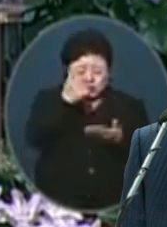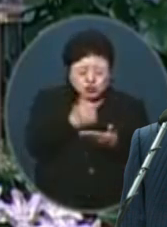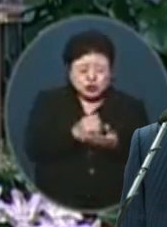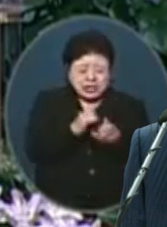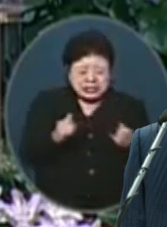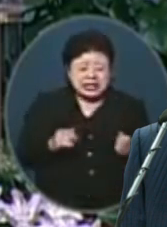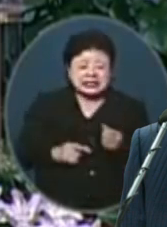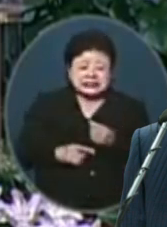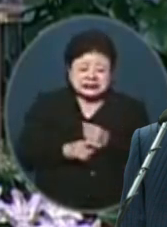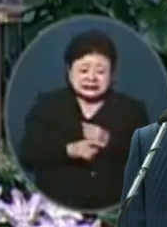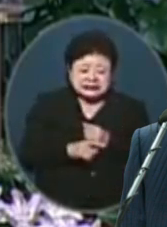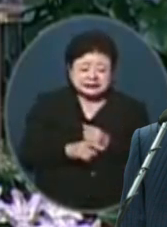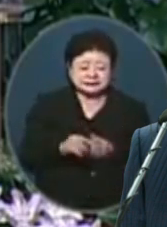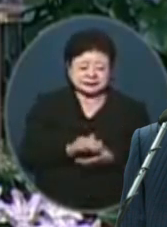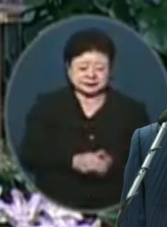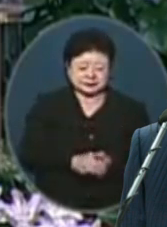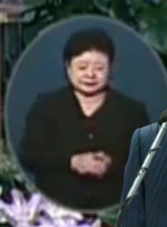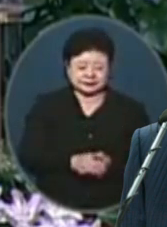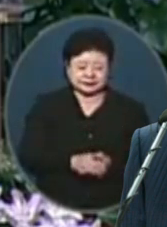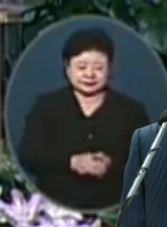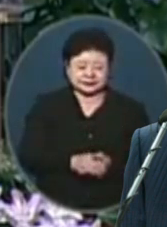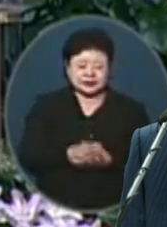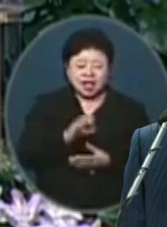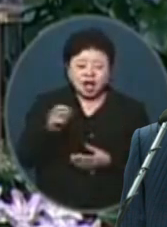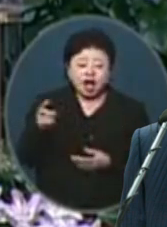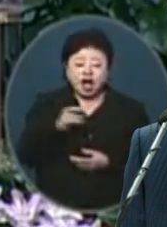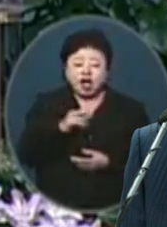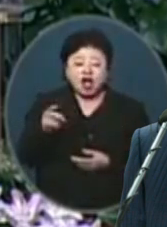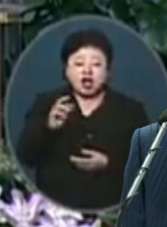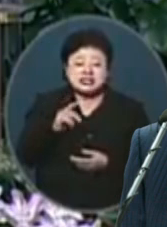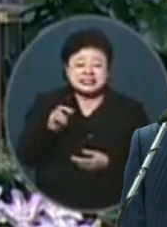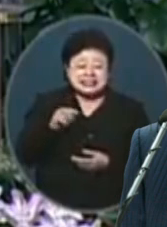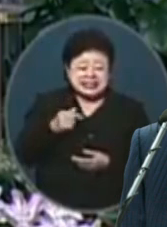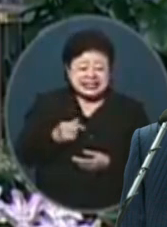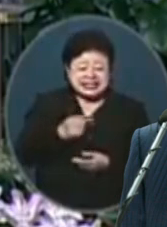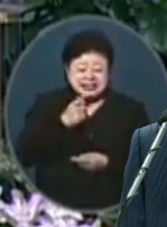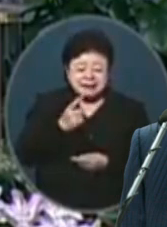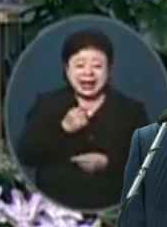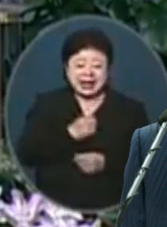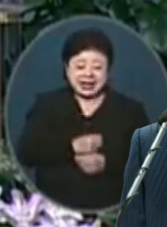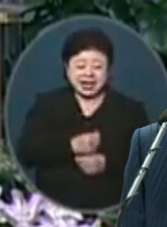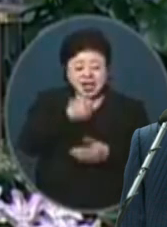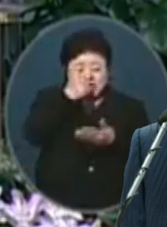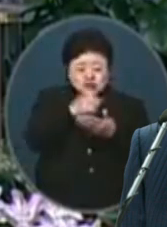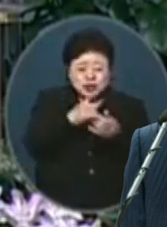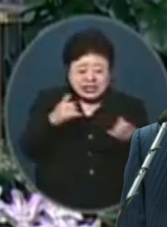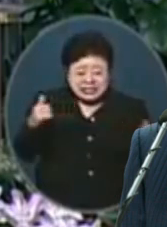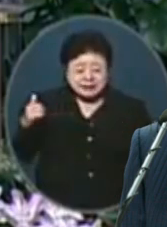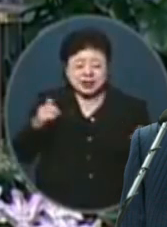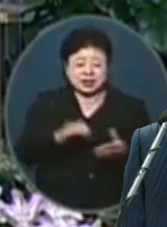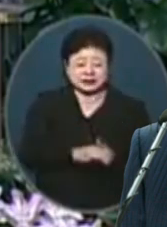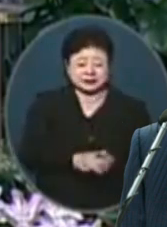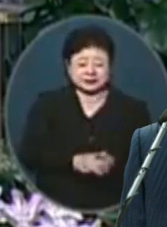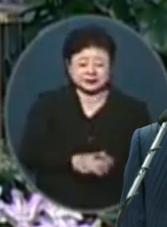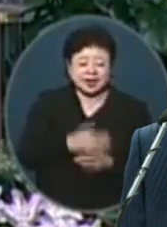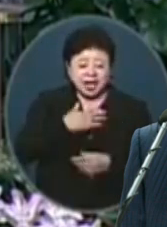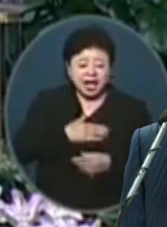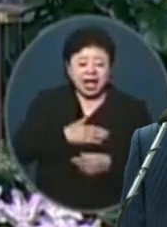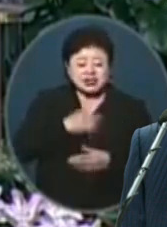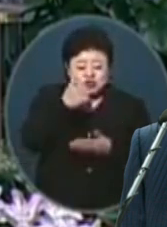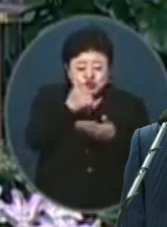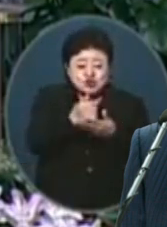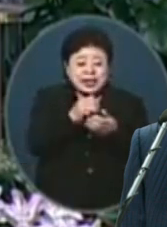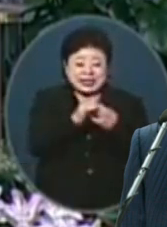죄인이라는 것입니다. 어거스틴이 말하기를 죄인임을 아는